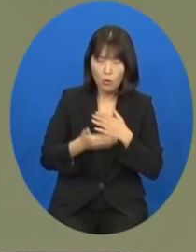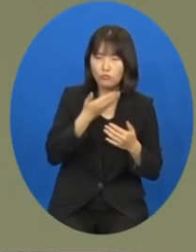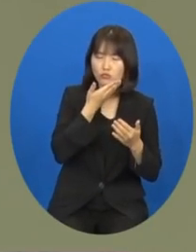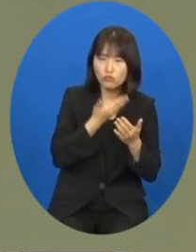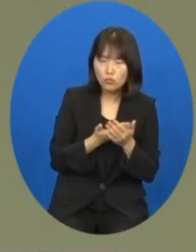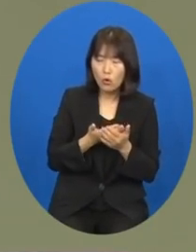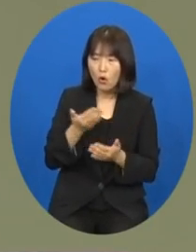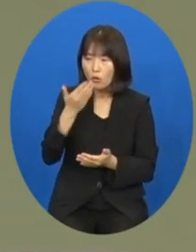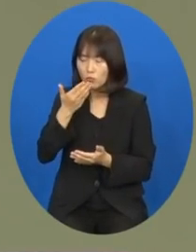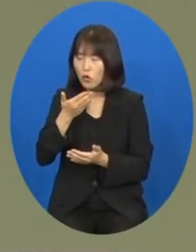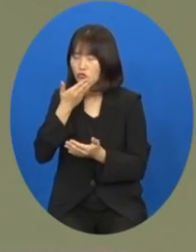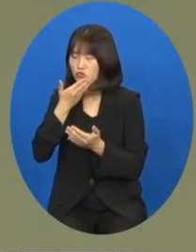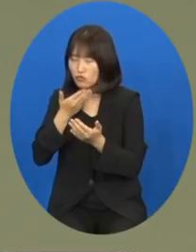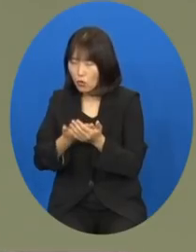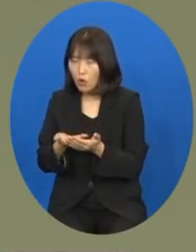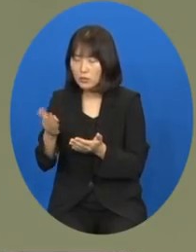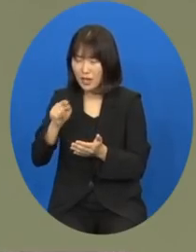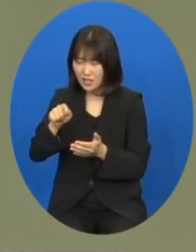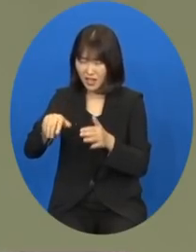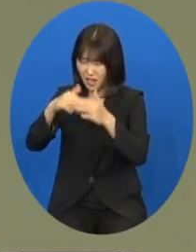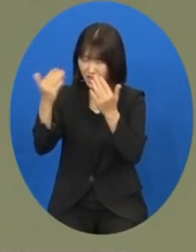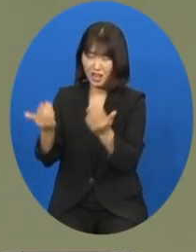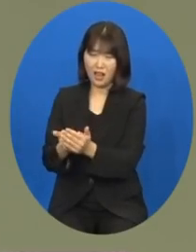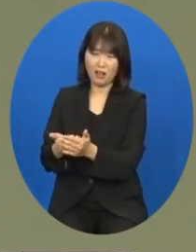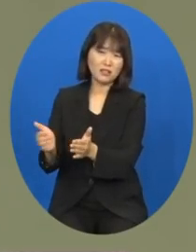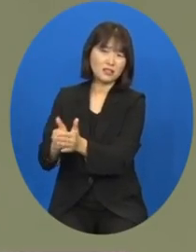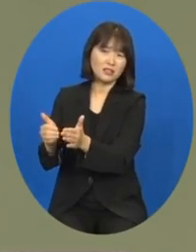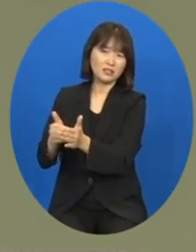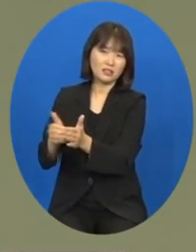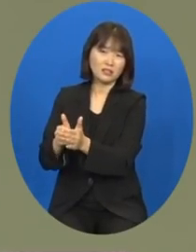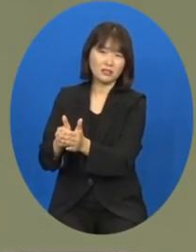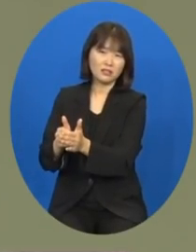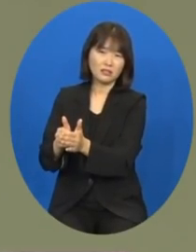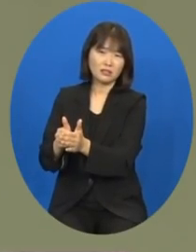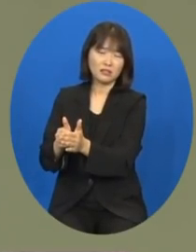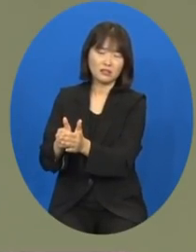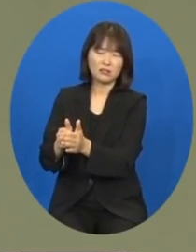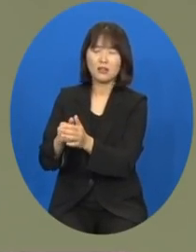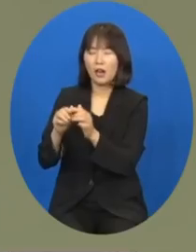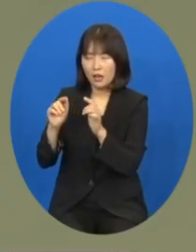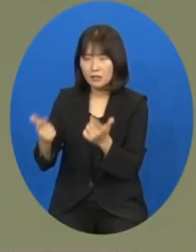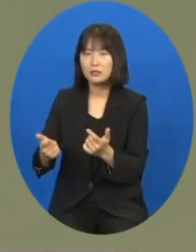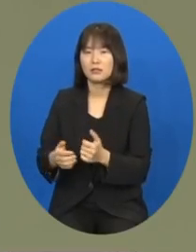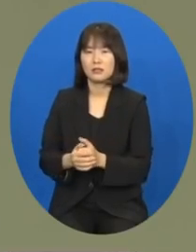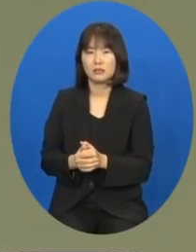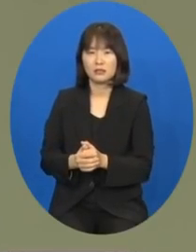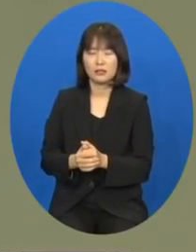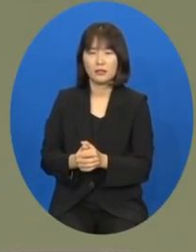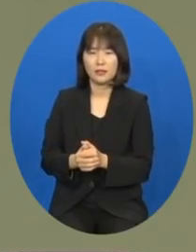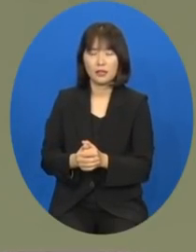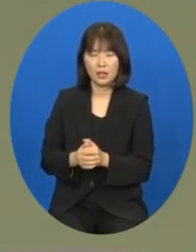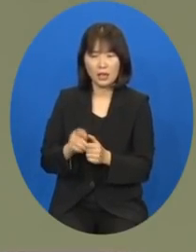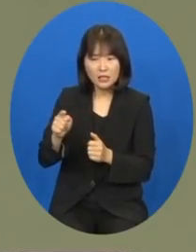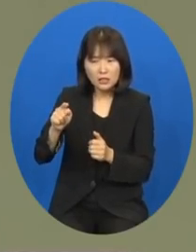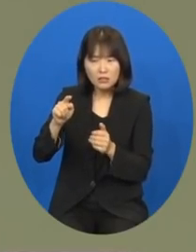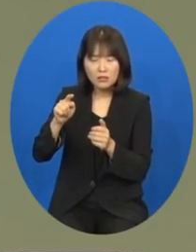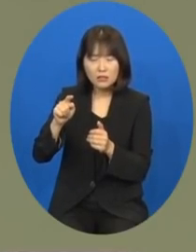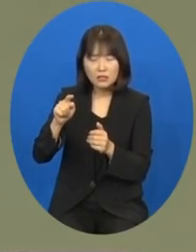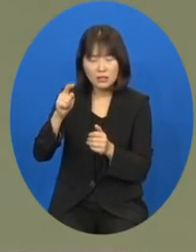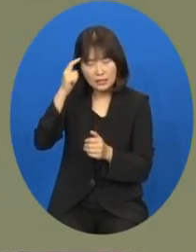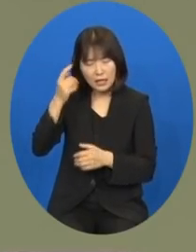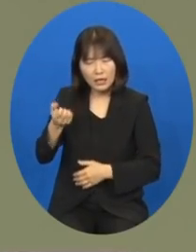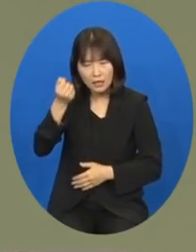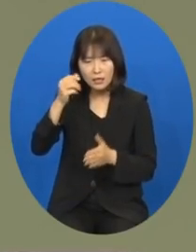그러나 이것이 전부라고 믿는 순간 그것들이 우리의 인생 전체를 사다 잡게 되고 그저 땅만 바라보는 인생 으로